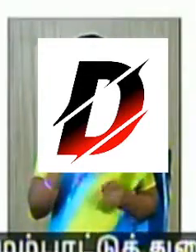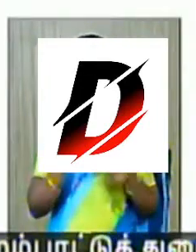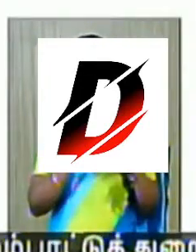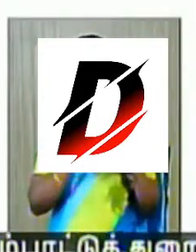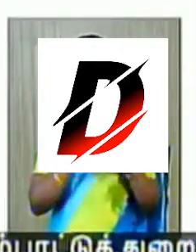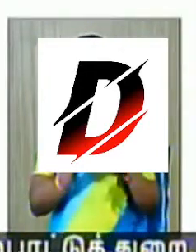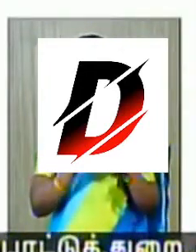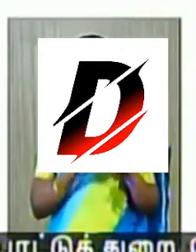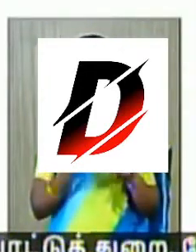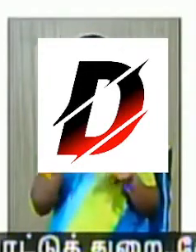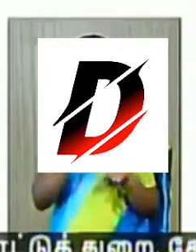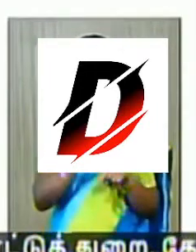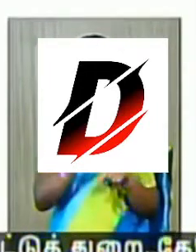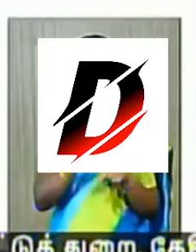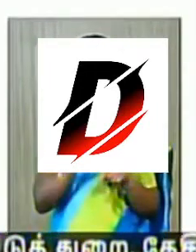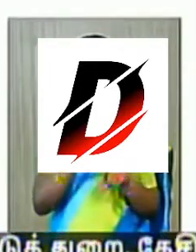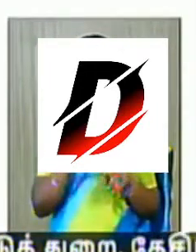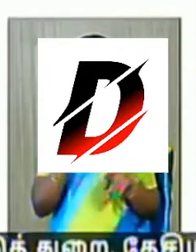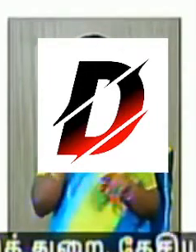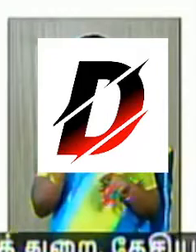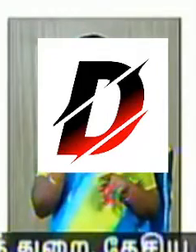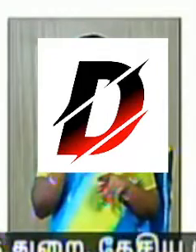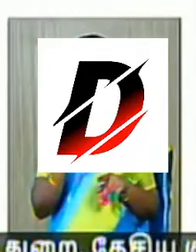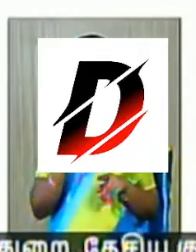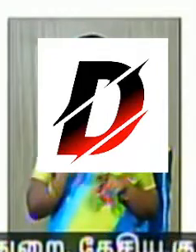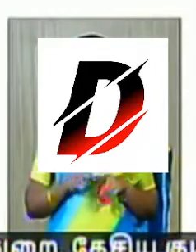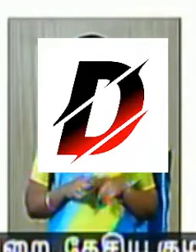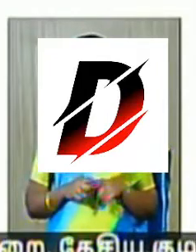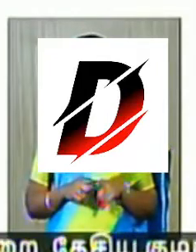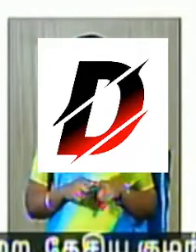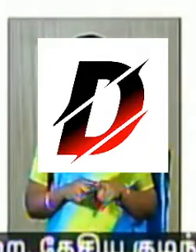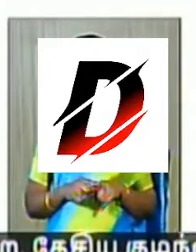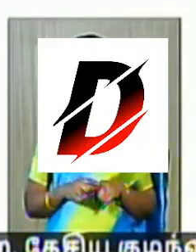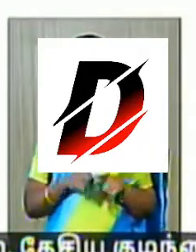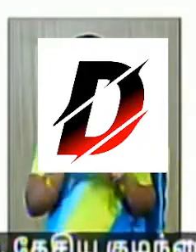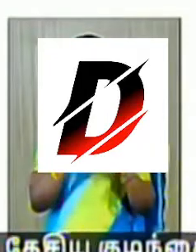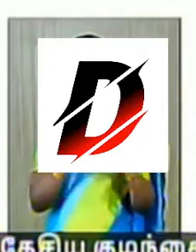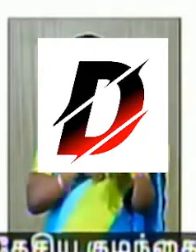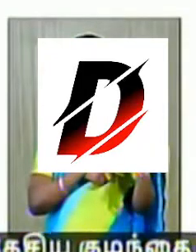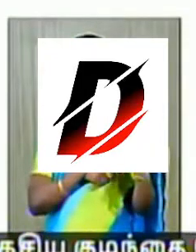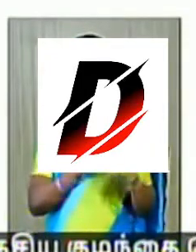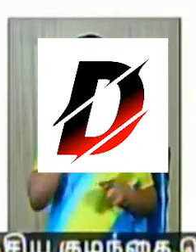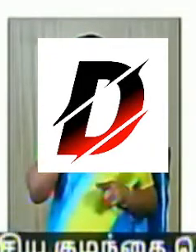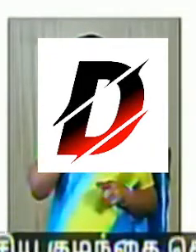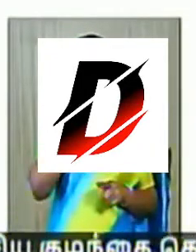அந்த x இன் குணகத்தை ரெண்டால வகுத்து குறிய மாத்தி கொள்ளியதான் அப்போ